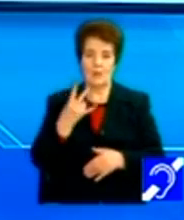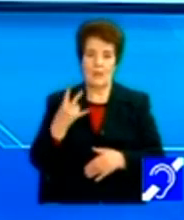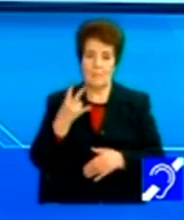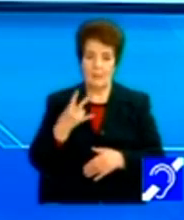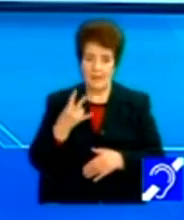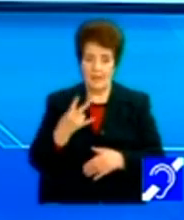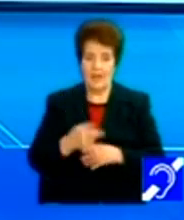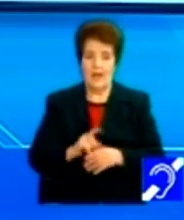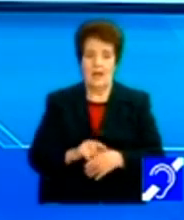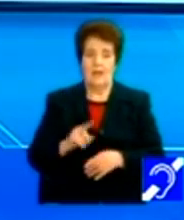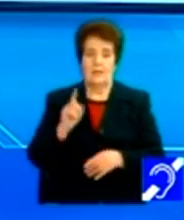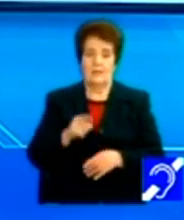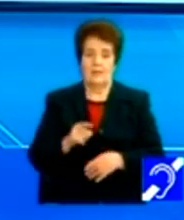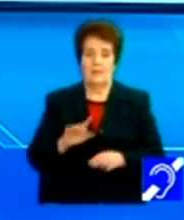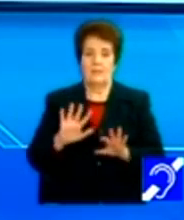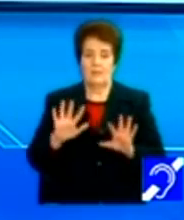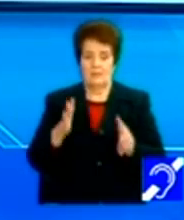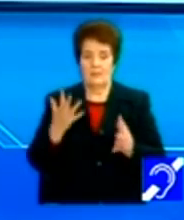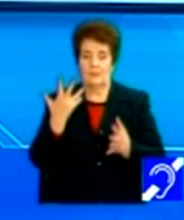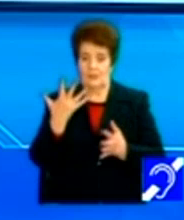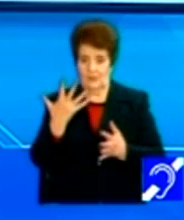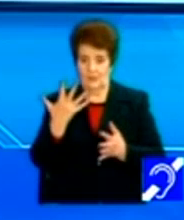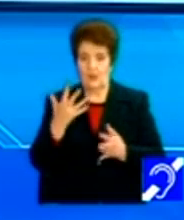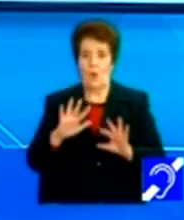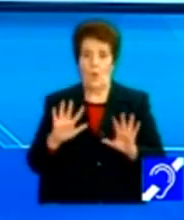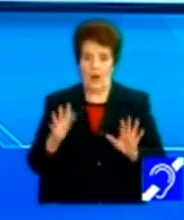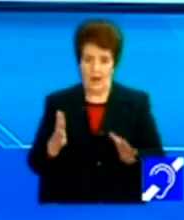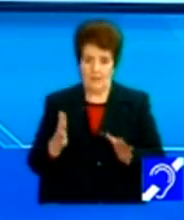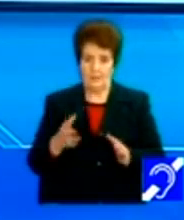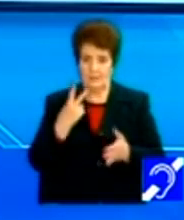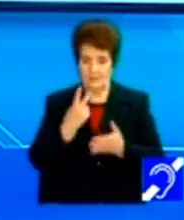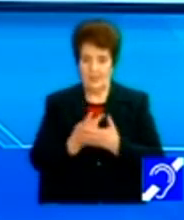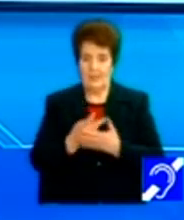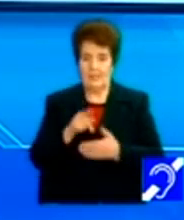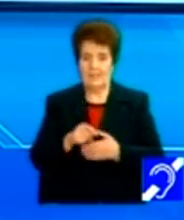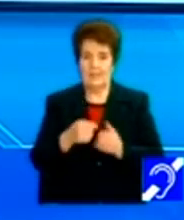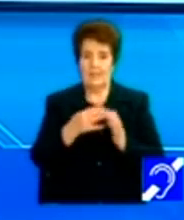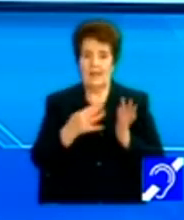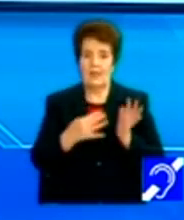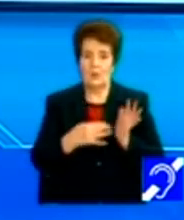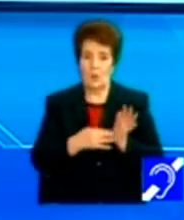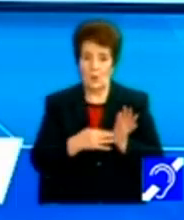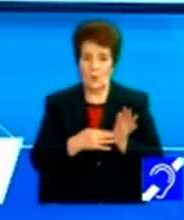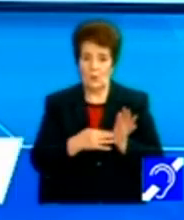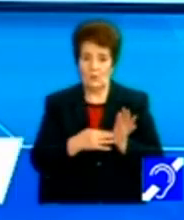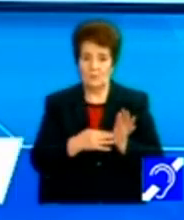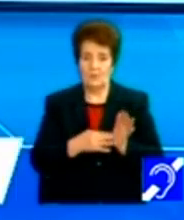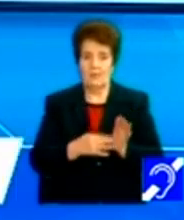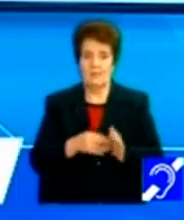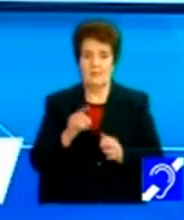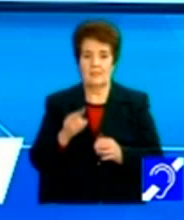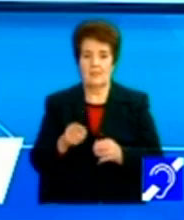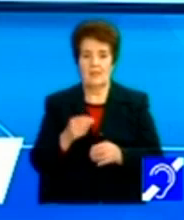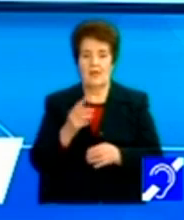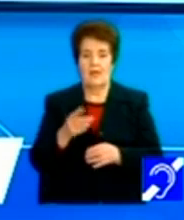Asta înseamnă că mai aveți 5 ocazii, 5 emisiuni în care îi puteți vedea aici, de la ora 19, pe aspiranții la